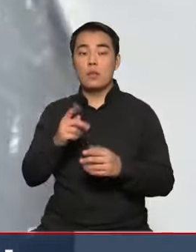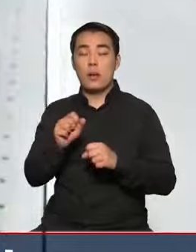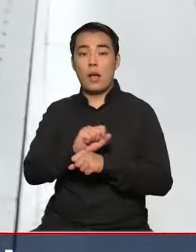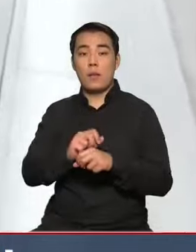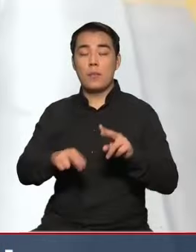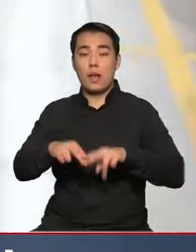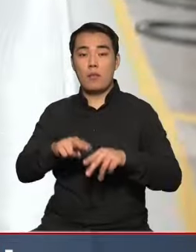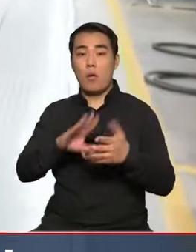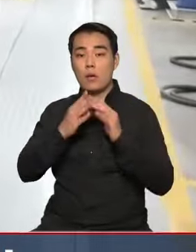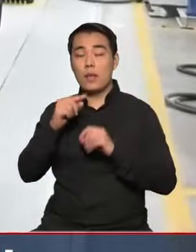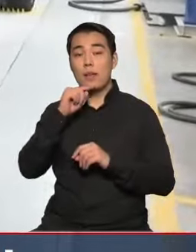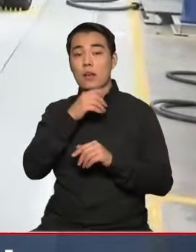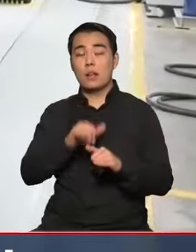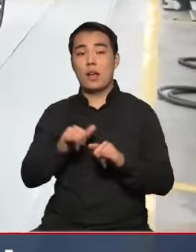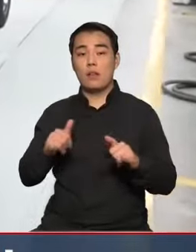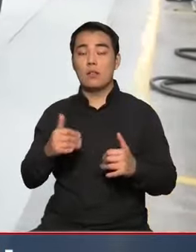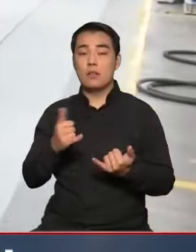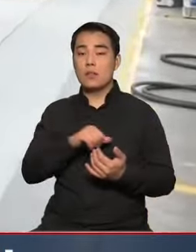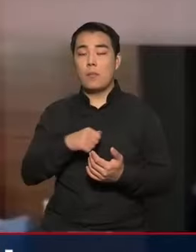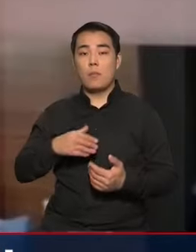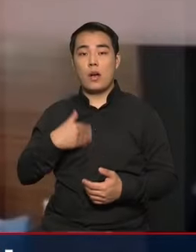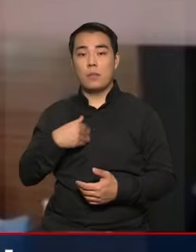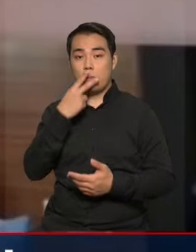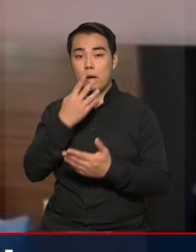жасау өнеркәсібі экономикалық өсімге оң серпін беріп отыр.